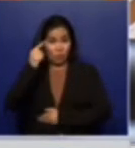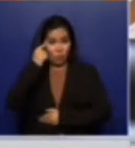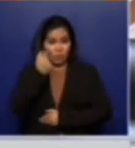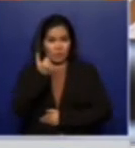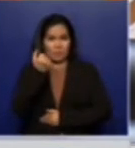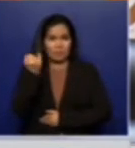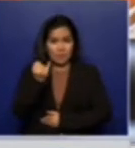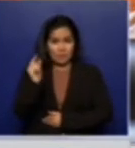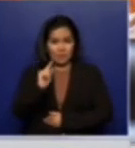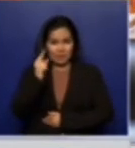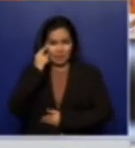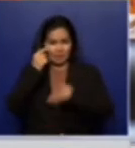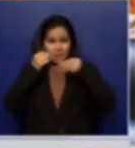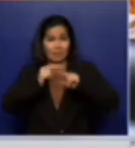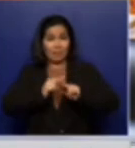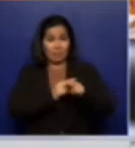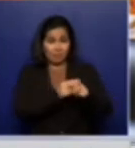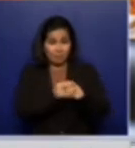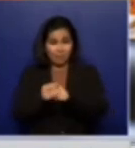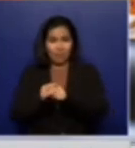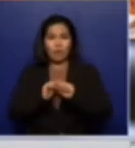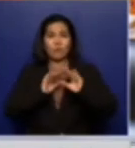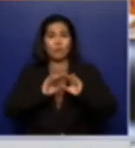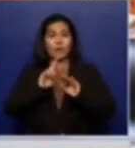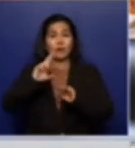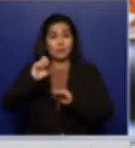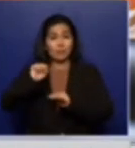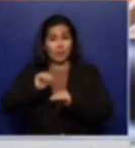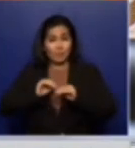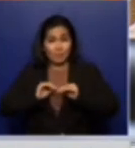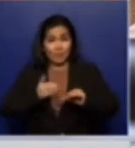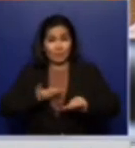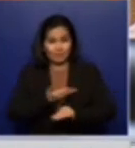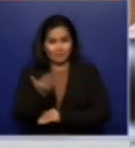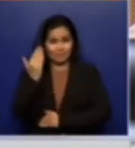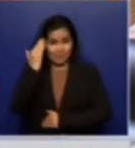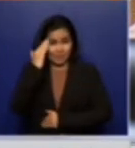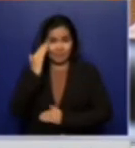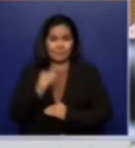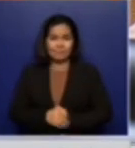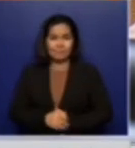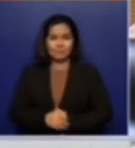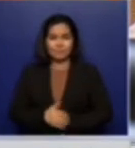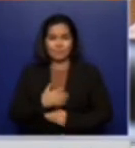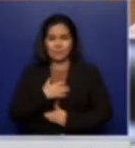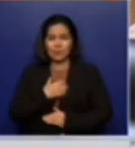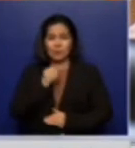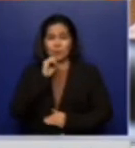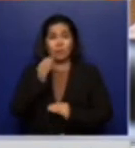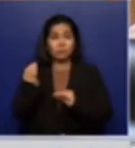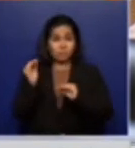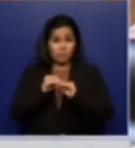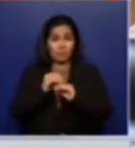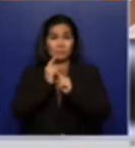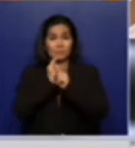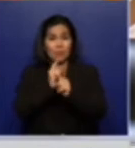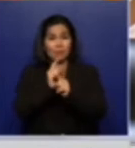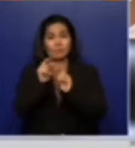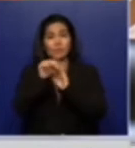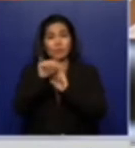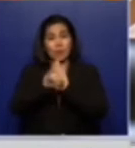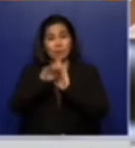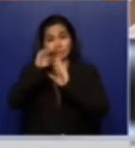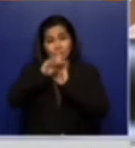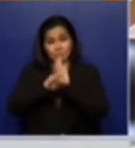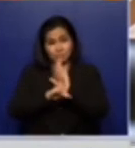ไรเสียผมก็พูดฝากผ่านสภานี้ไปเลยผมอยากจะบอกอีกเรื่องนึงที่ท่านเขียนนะครับท่